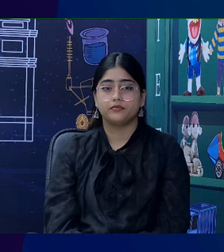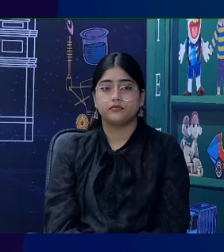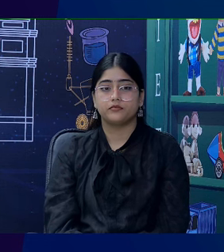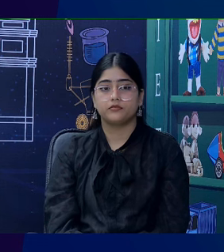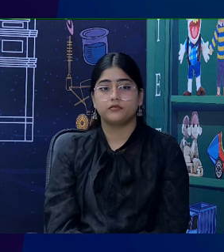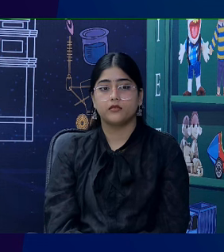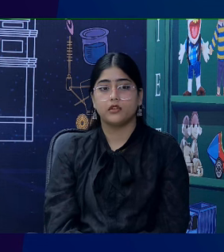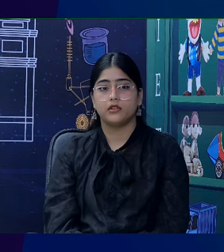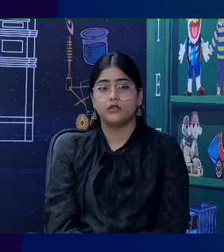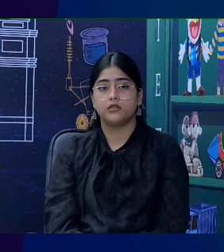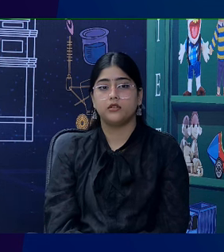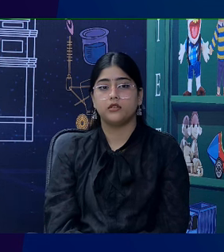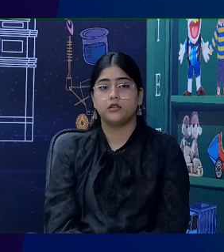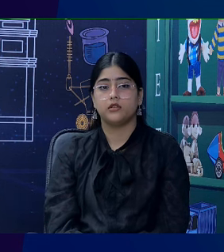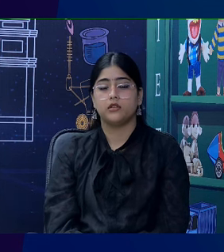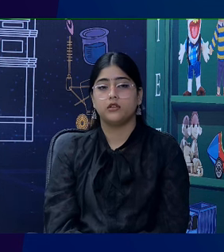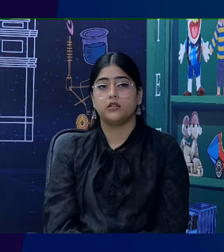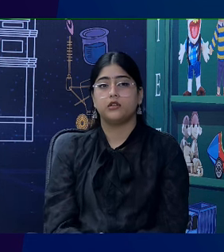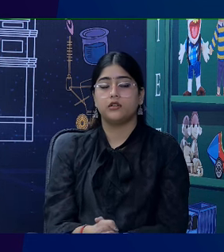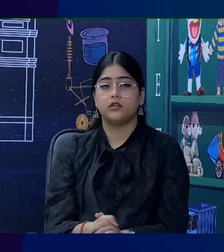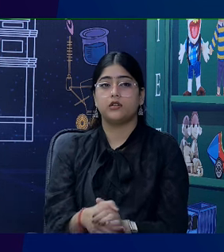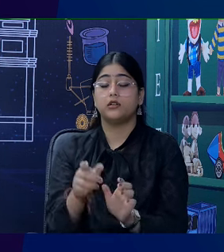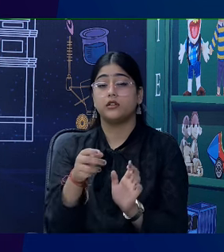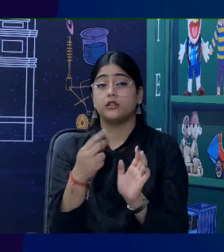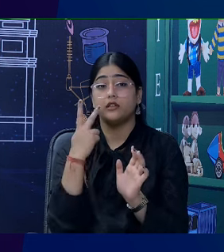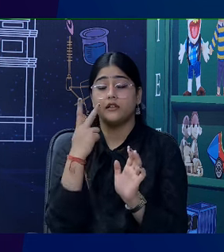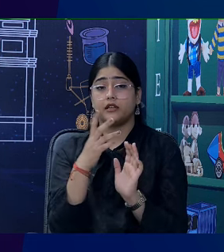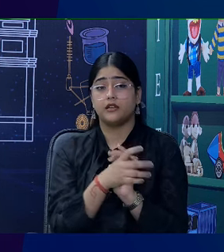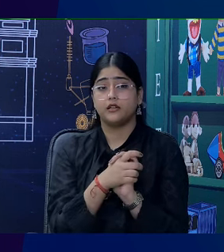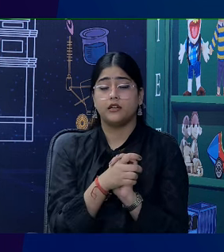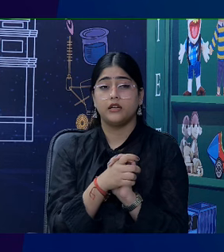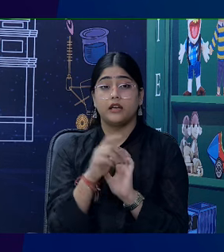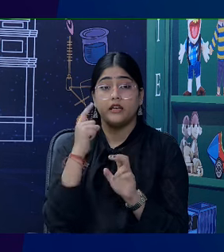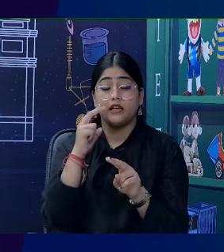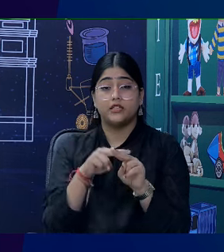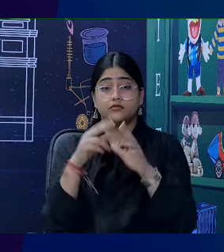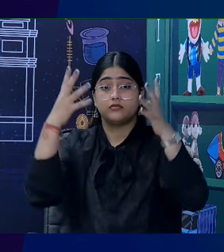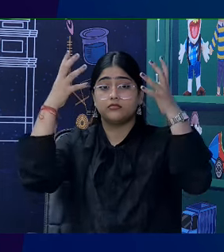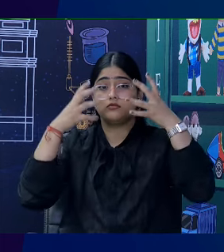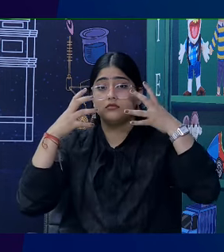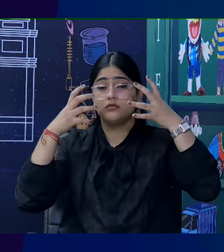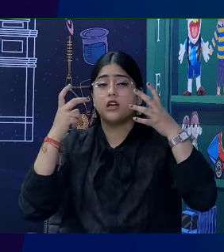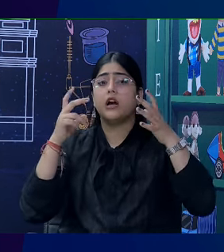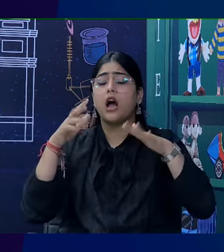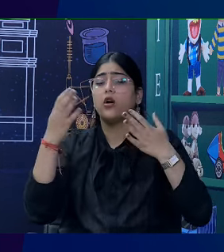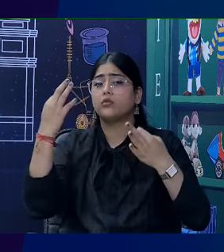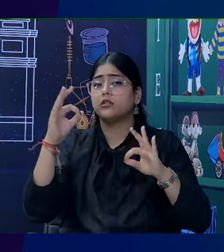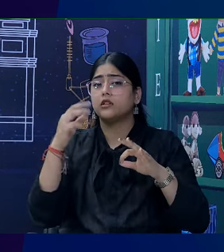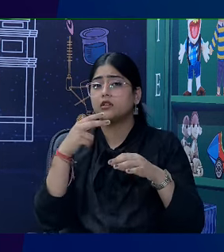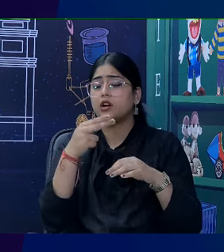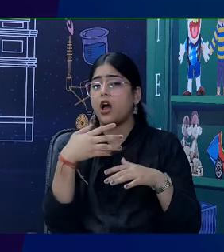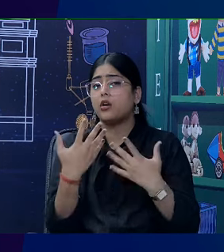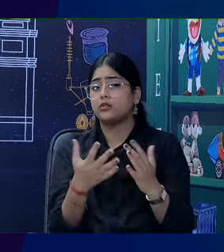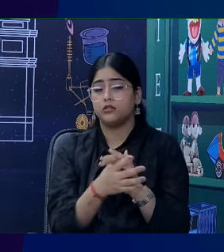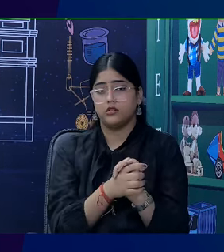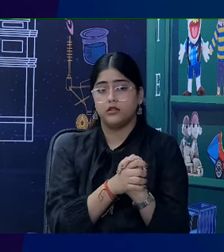एक और इसके बारे में ये देखिए कितने मुखौटा हम बोलते हैं मुखौटा किस नृत्य में मुखौटा लगाकर डांस किया जाता है तो ये मुखौटा लगाकर कौन